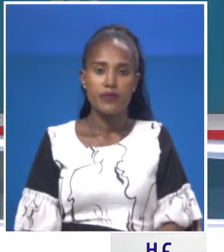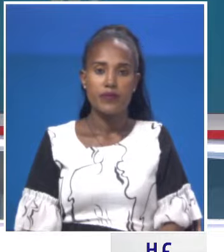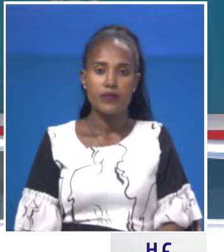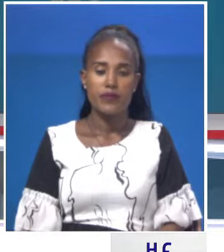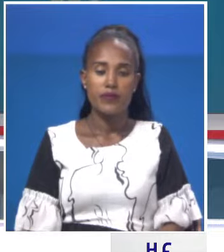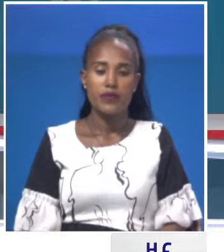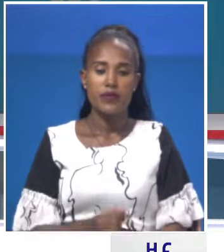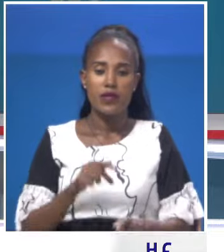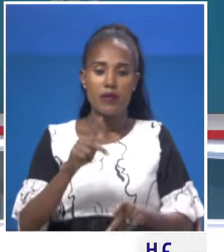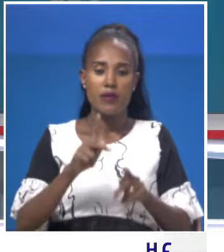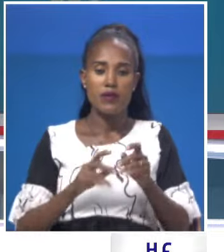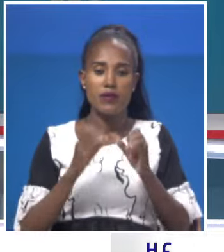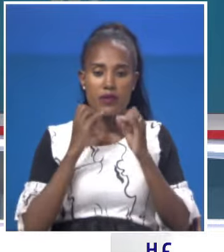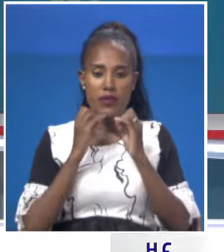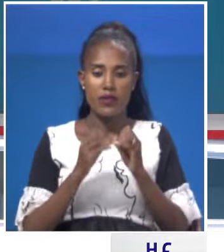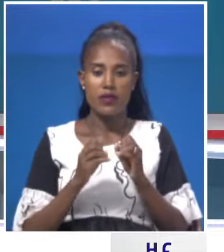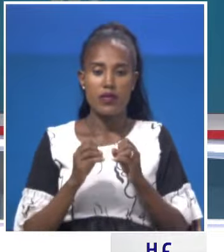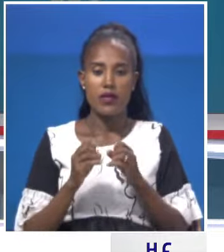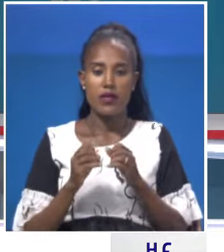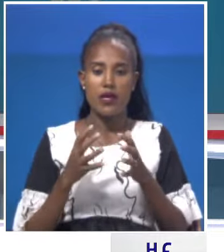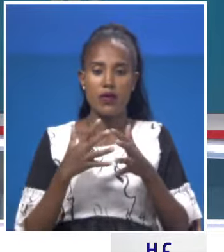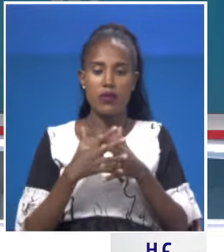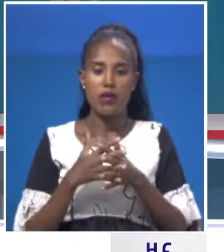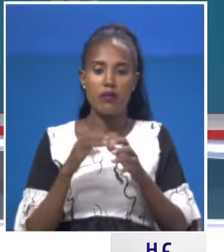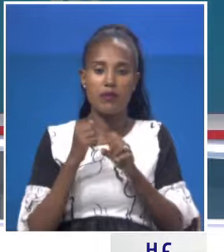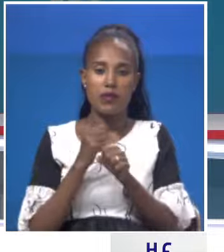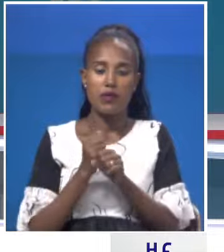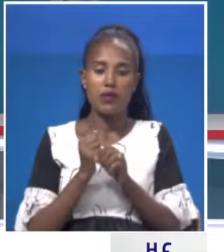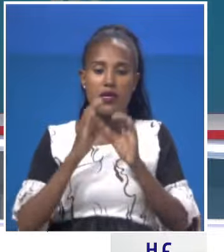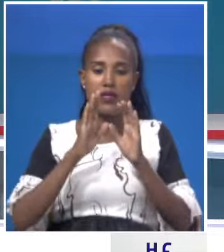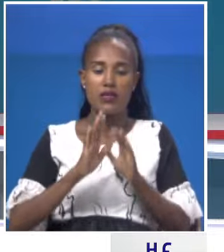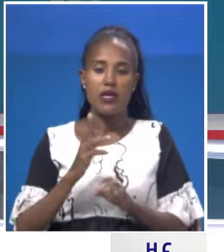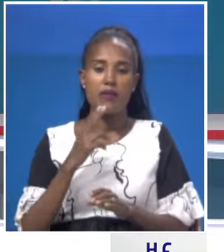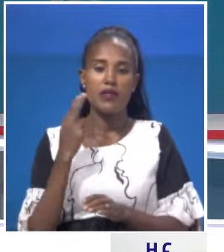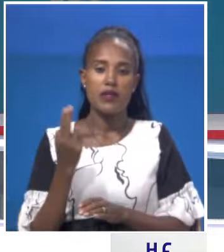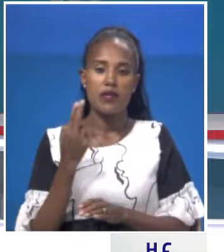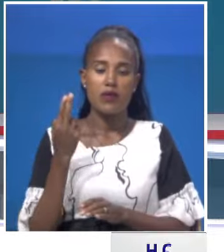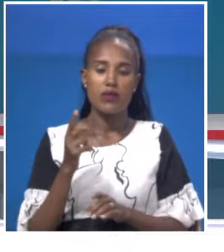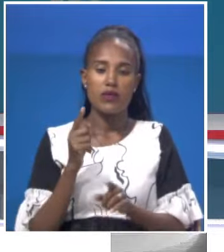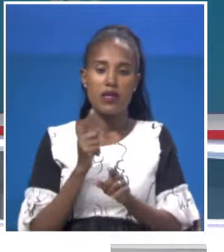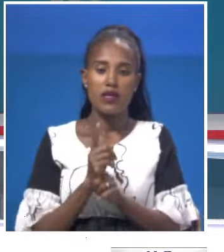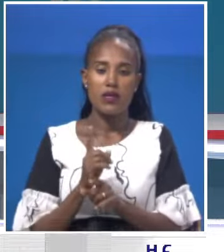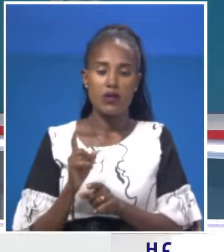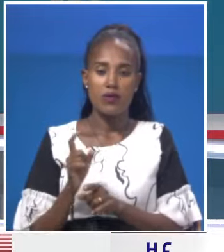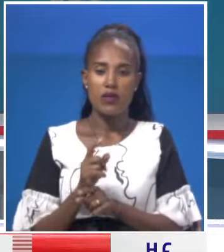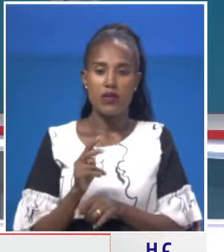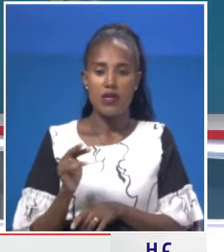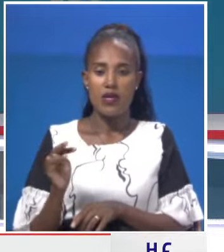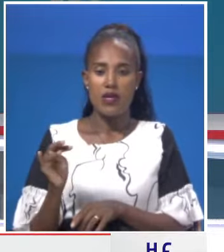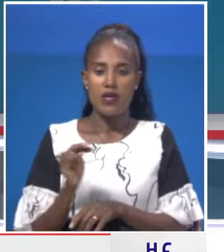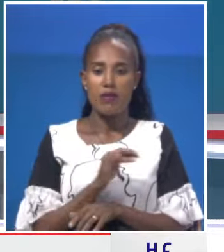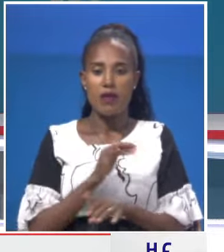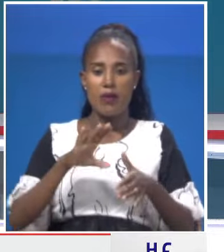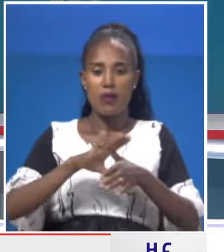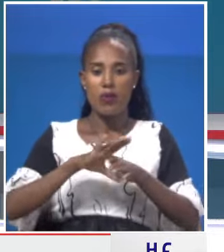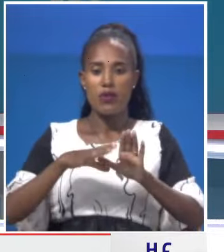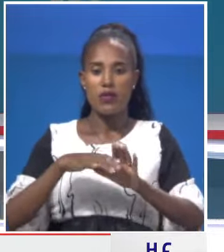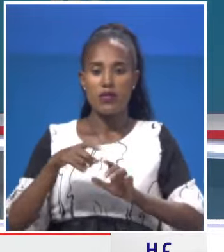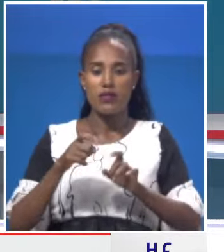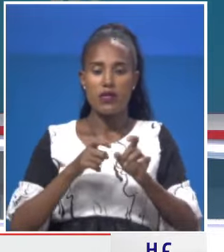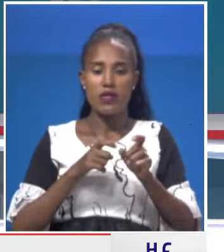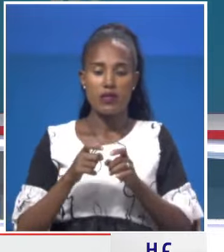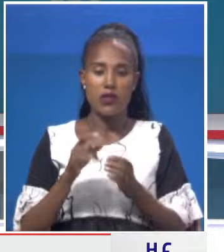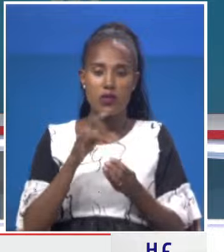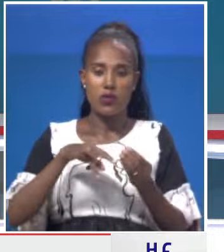هبرت سبو كذا تهاي لغاتك أناشتو بمسراتو يا سلام تتقامي نتون يا رغا قطع مهونون يا مراب قندر زون أسترادر قلت زونو